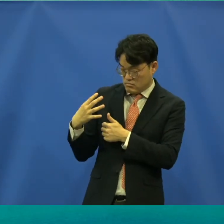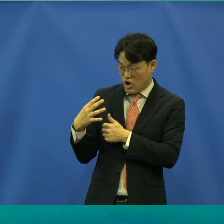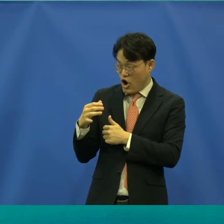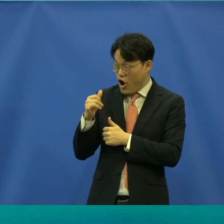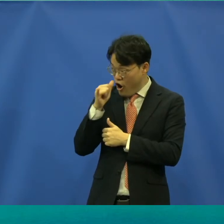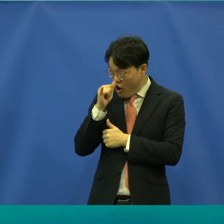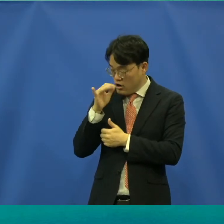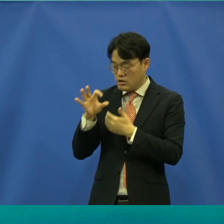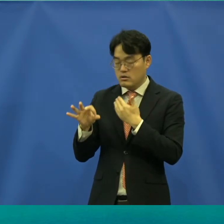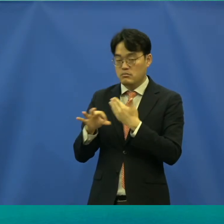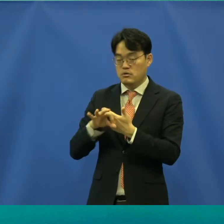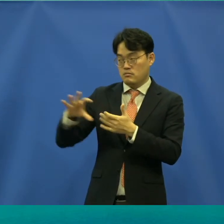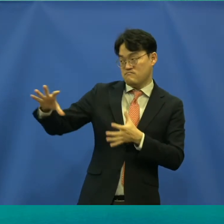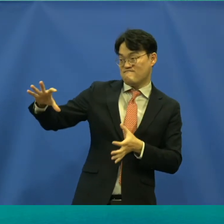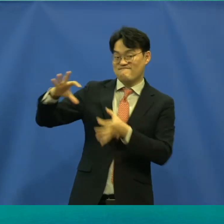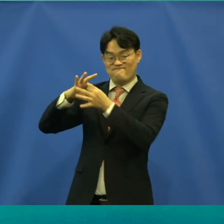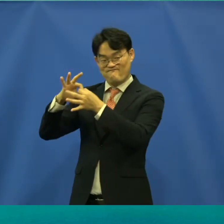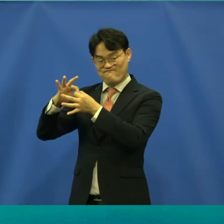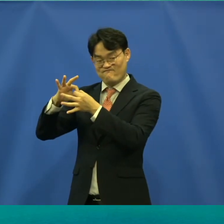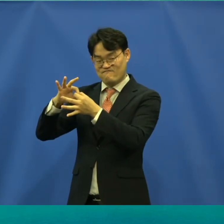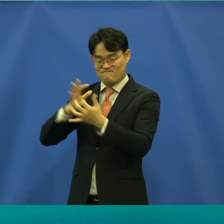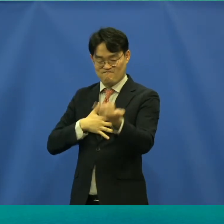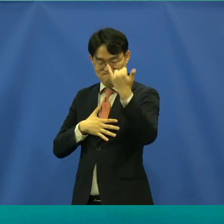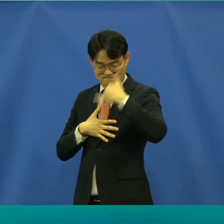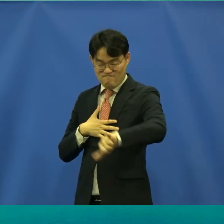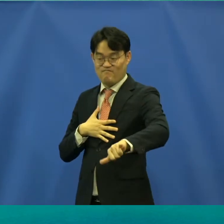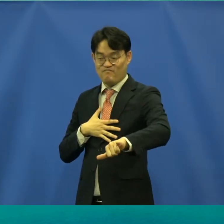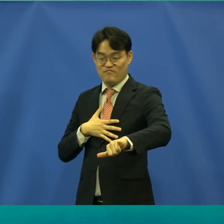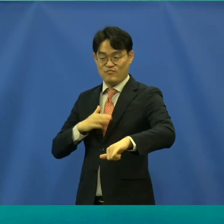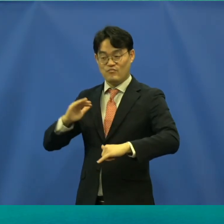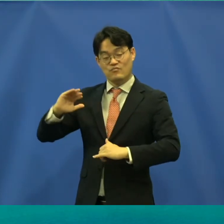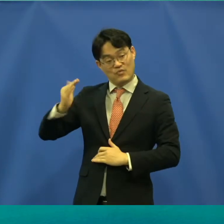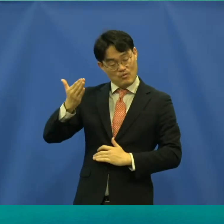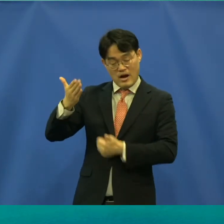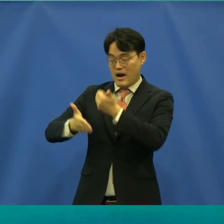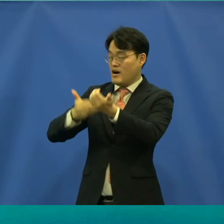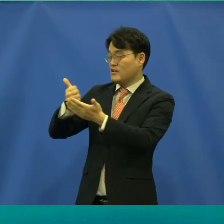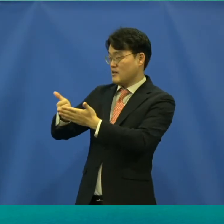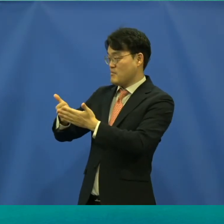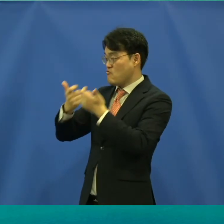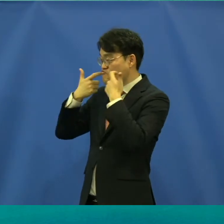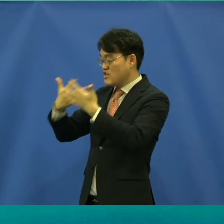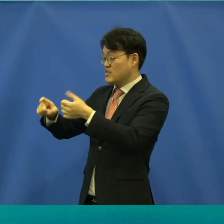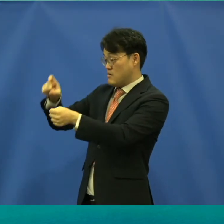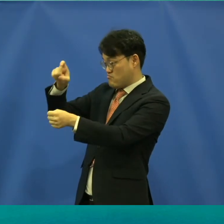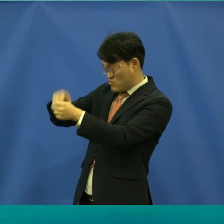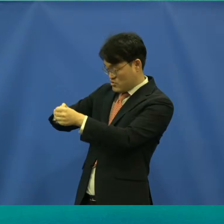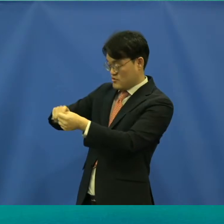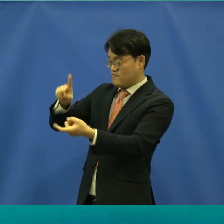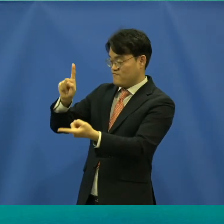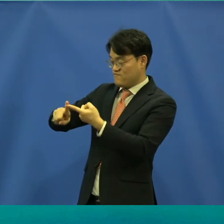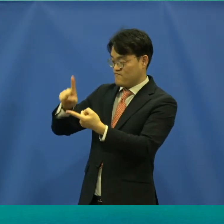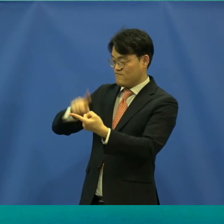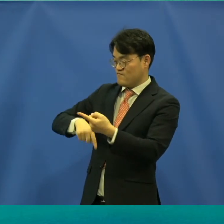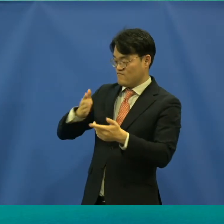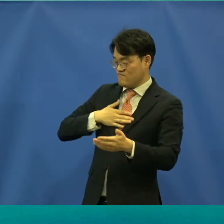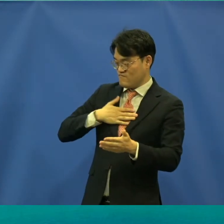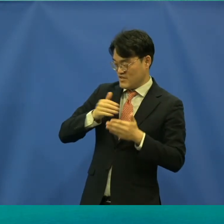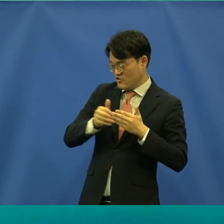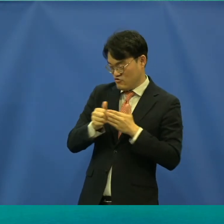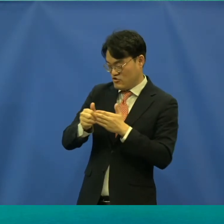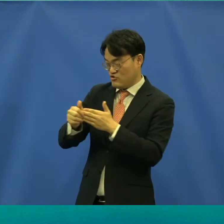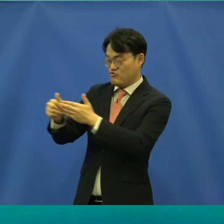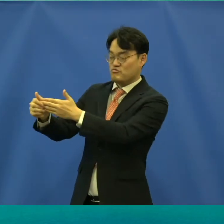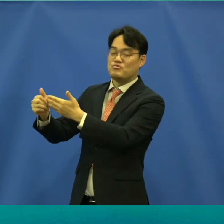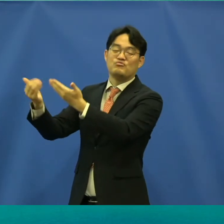앞에 쓰임받는 사람들로 하나님의 목적에 의해 우리를 이끌어 가시기를 위하여 우리에게 말씀하시는